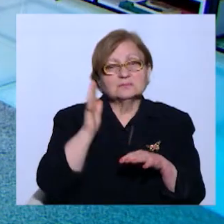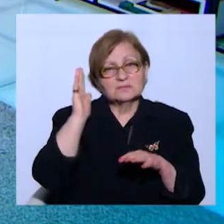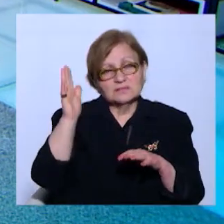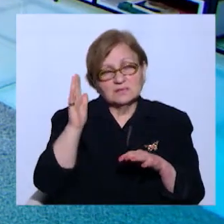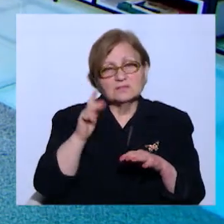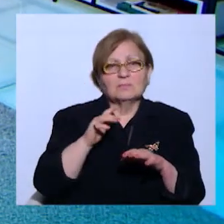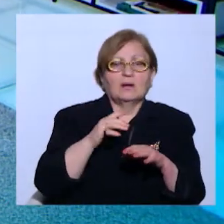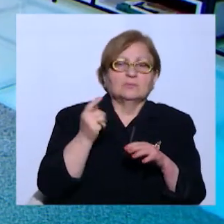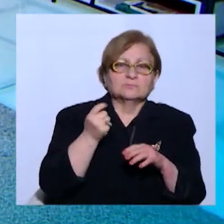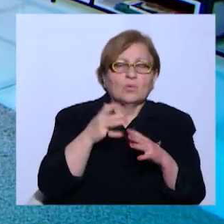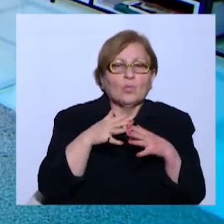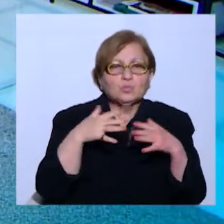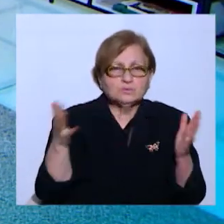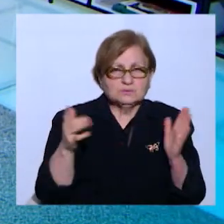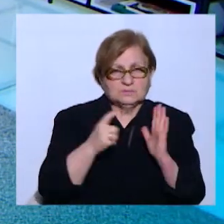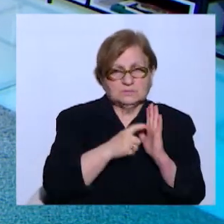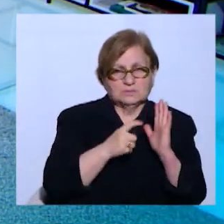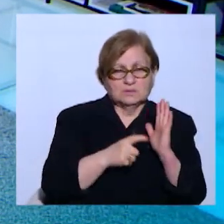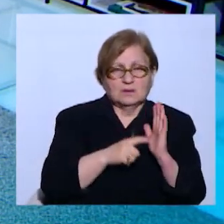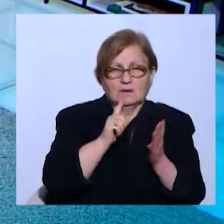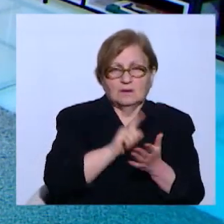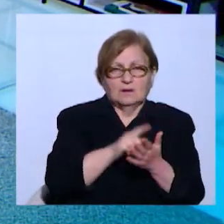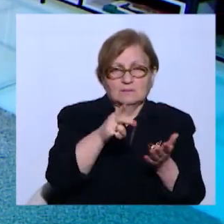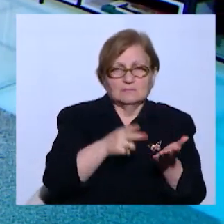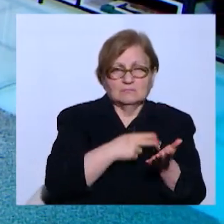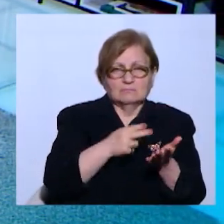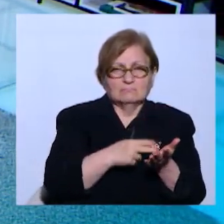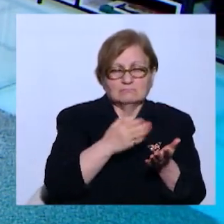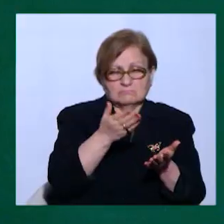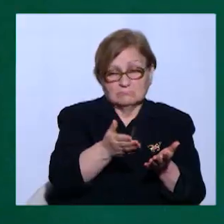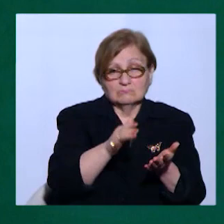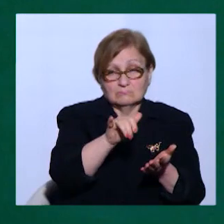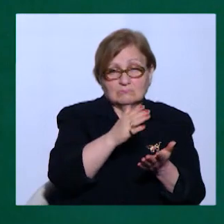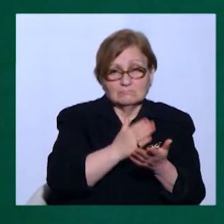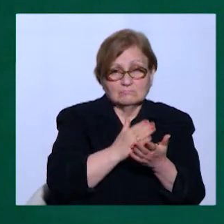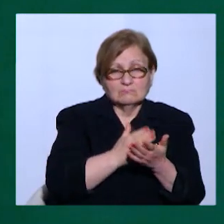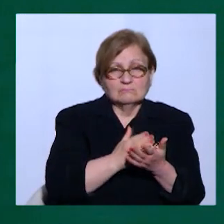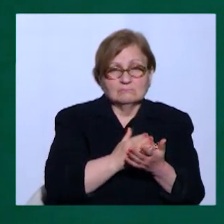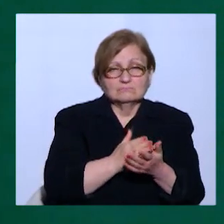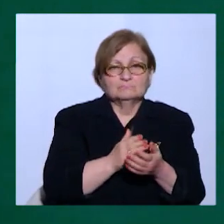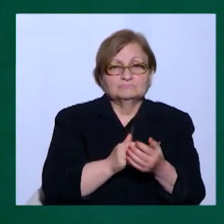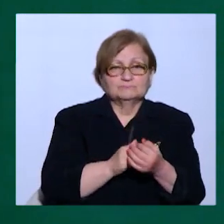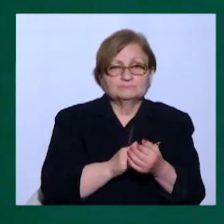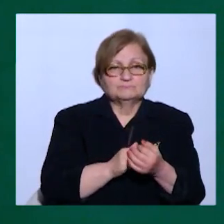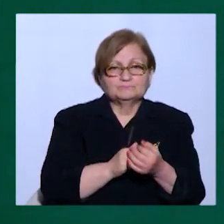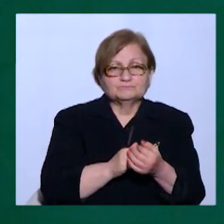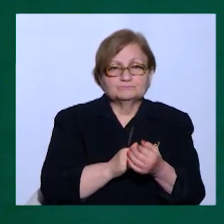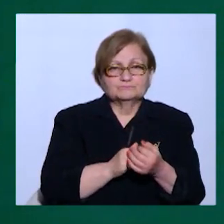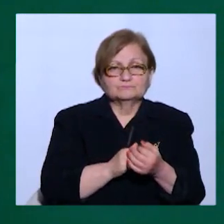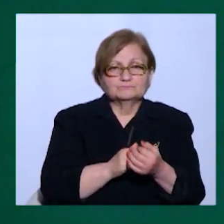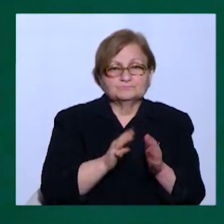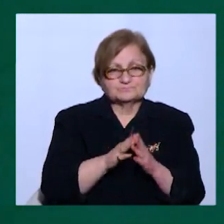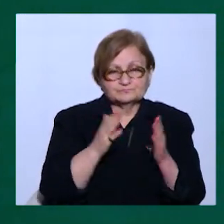უდიდესი გამყოფი. აუცილებლად თქვენი სახელმძღვანელო, რომელიც გაქვთ, ელთკეციფებათ, რომელიც ეს მიგიჭვდათ